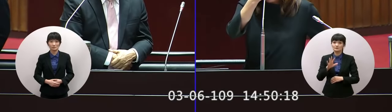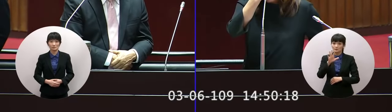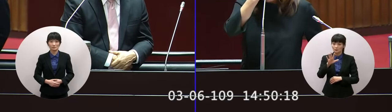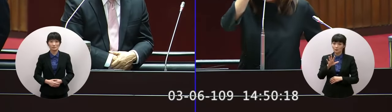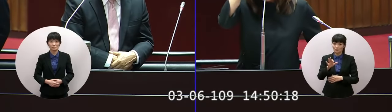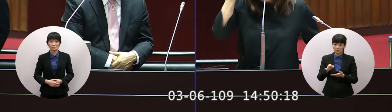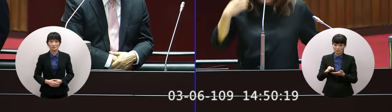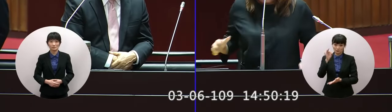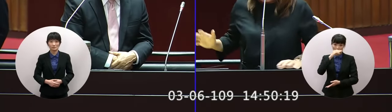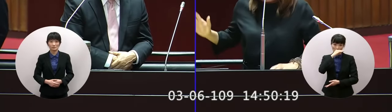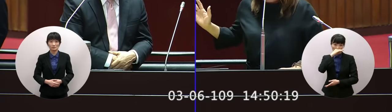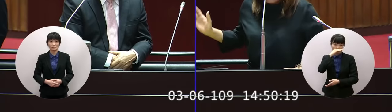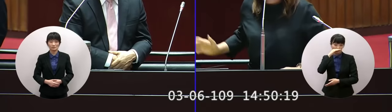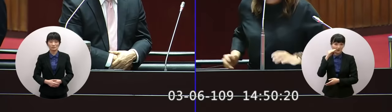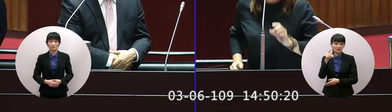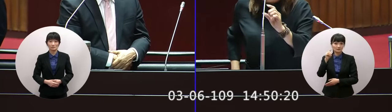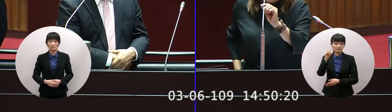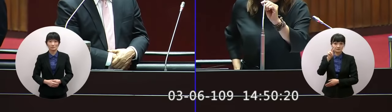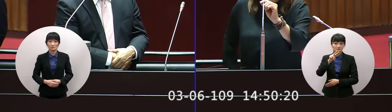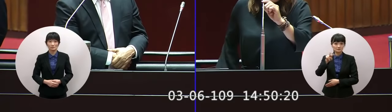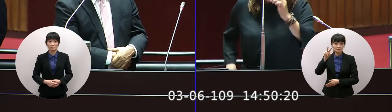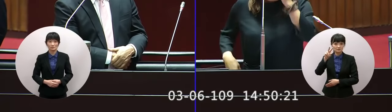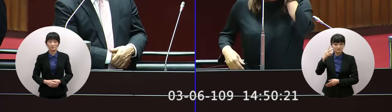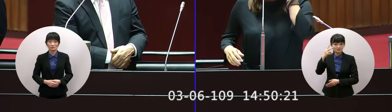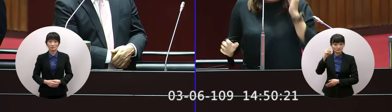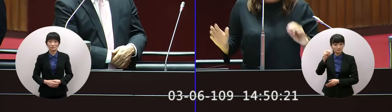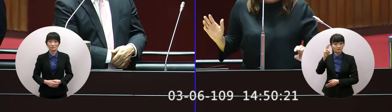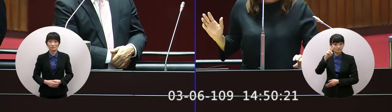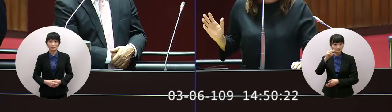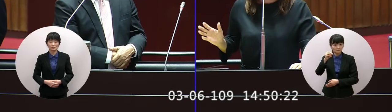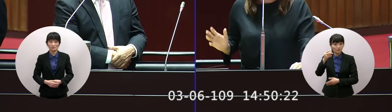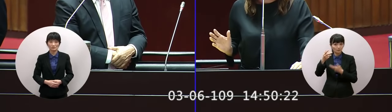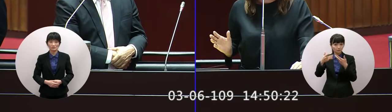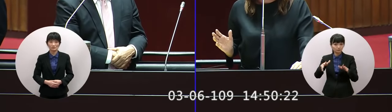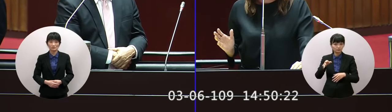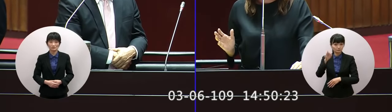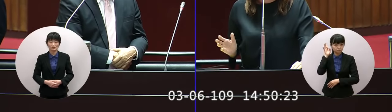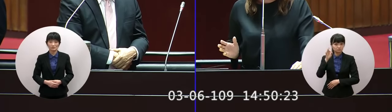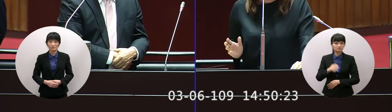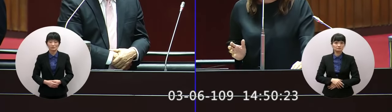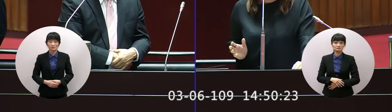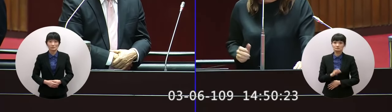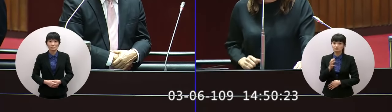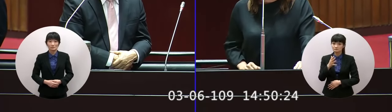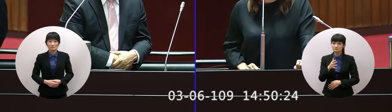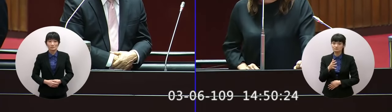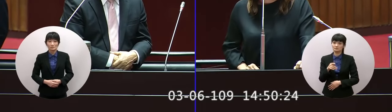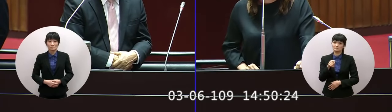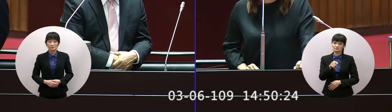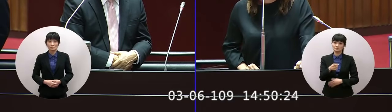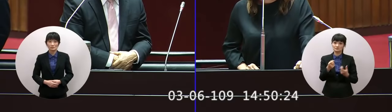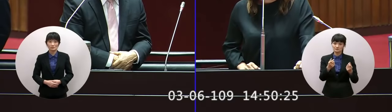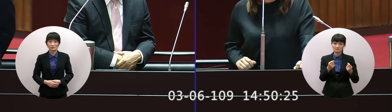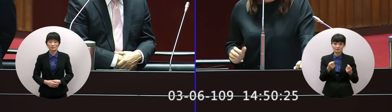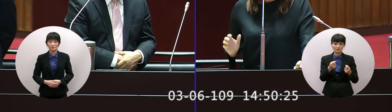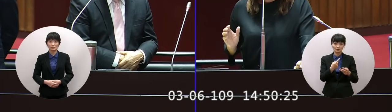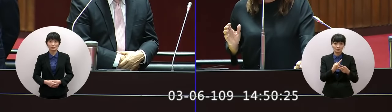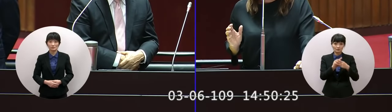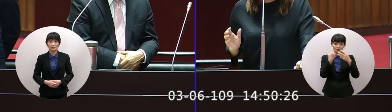1-2万。为什么特别提到这个？因为它一样都是林务局管理的土地，